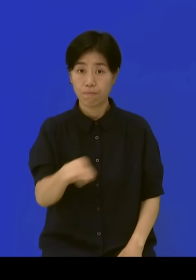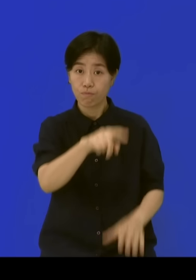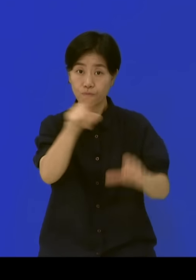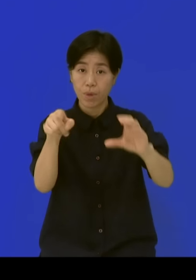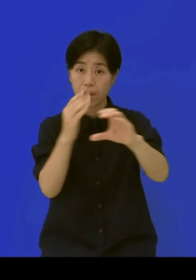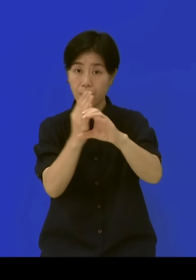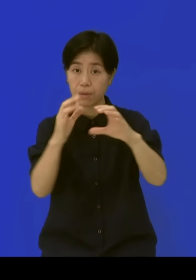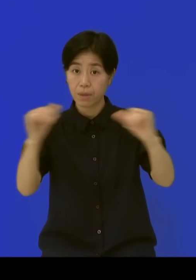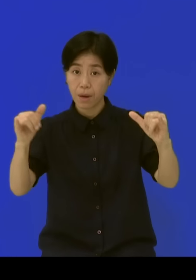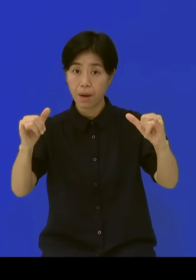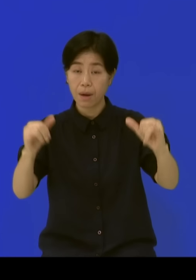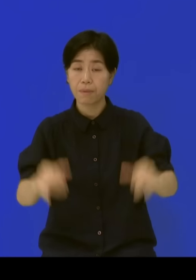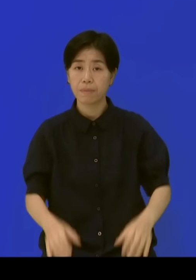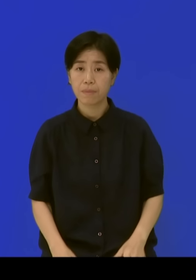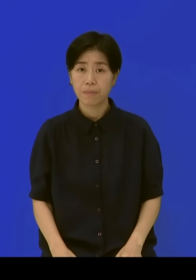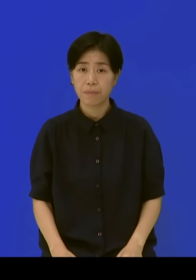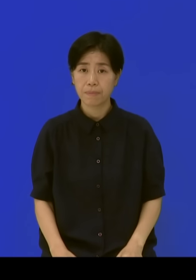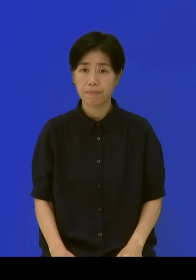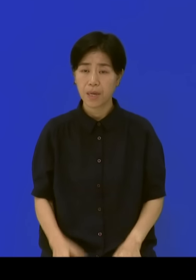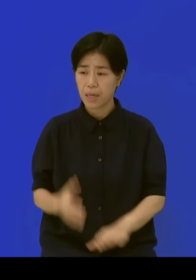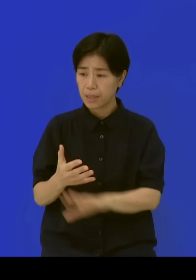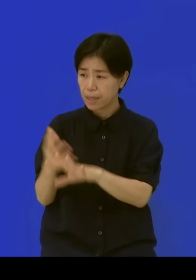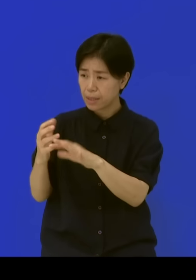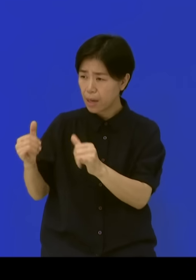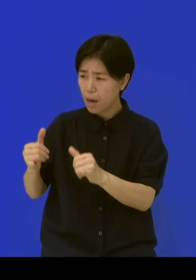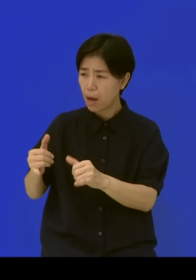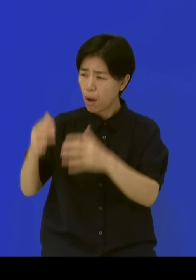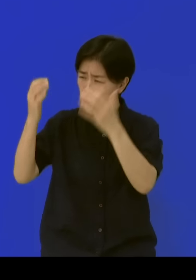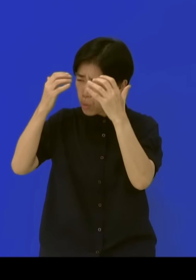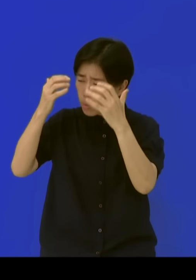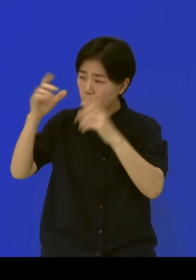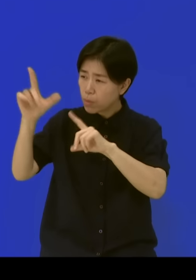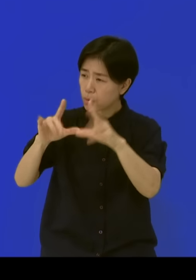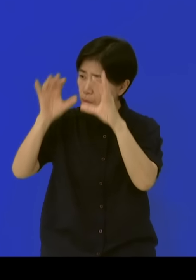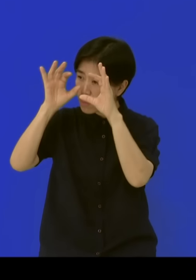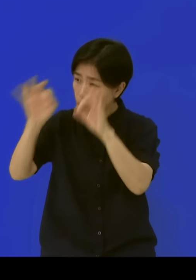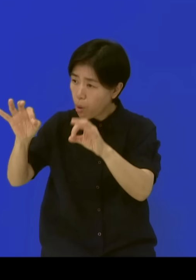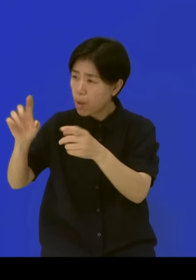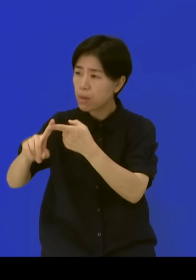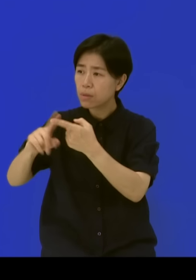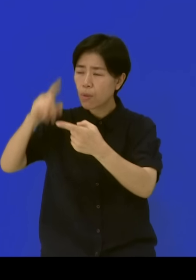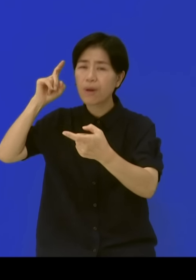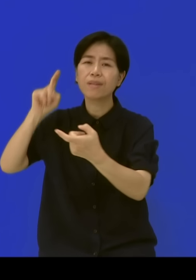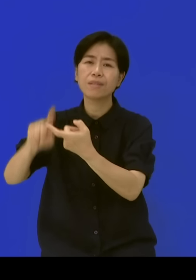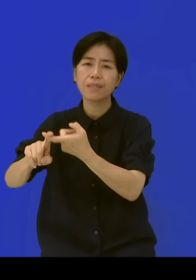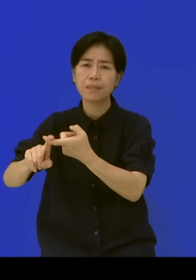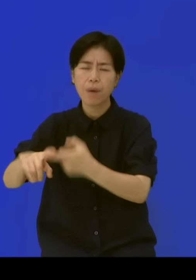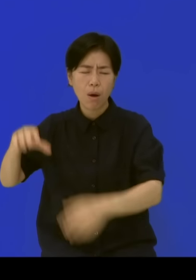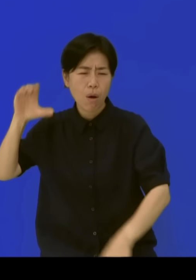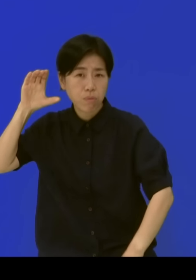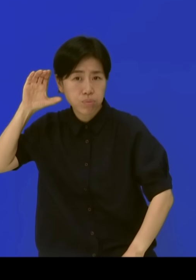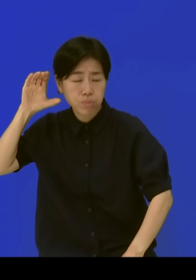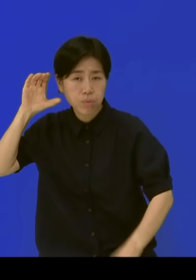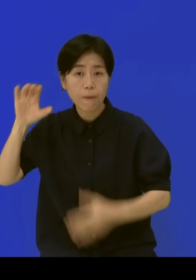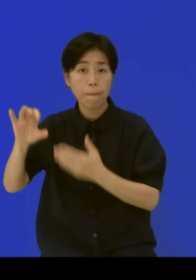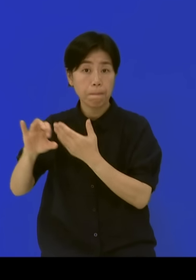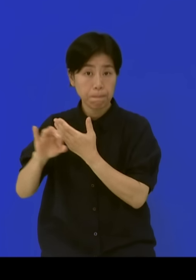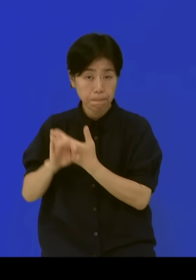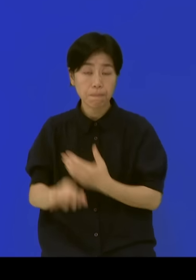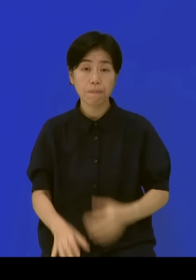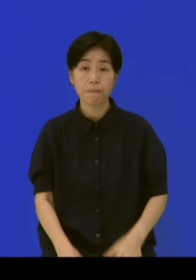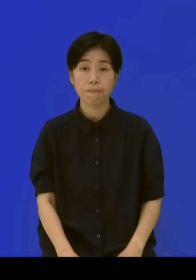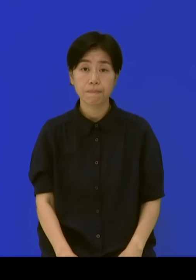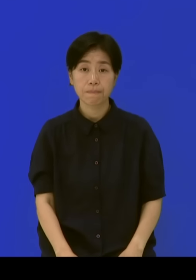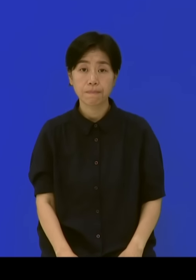개발하고 이 신음하는 밑에 있는 분들의 목소리를 듣기 시작하고 고통의 소리를 다 청취하기 시작하면 그때는